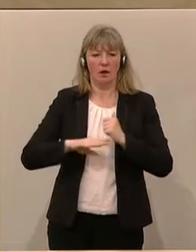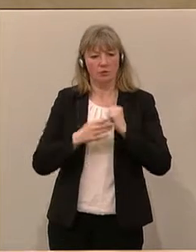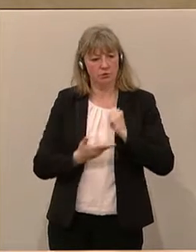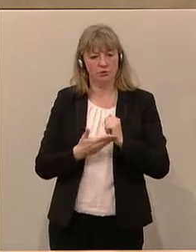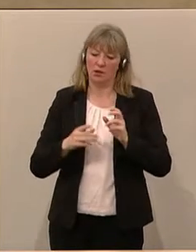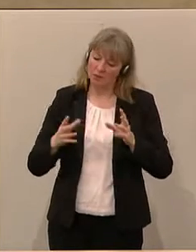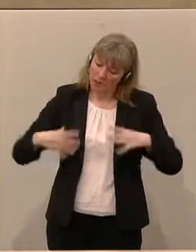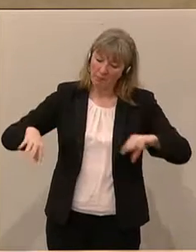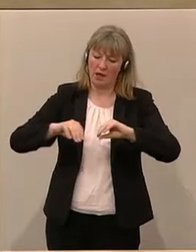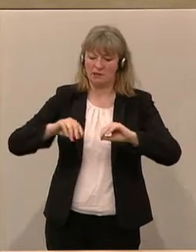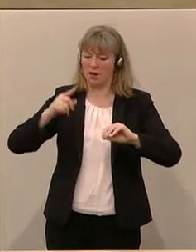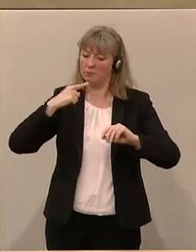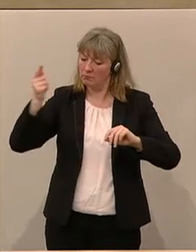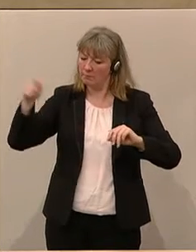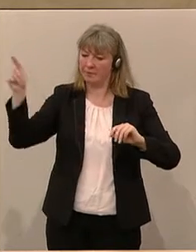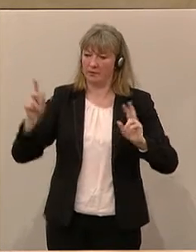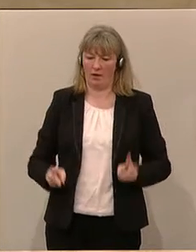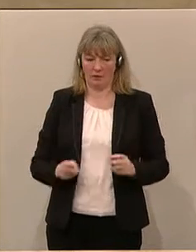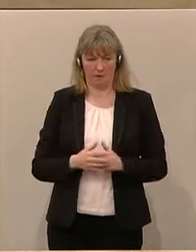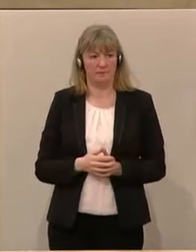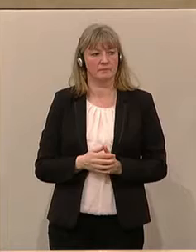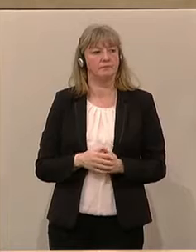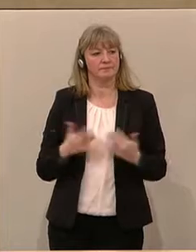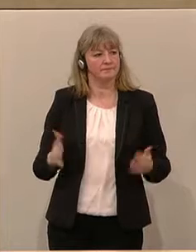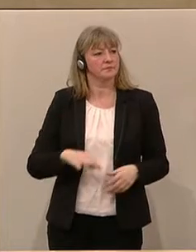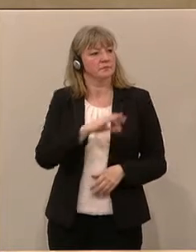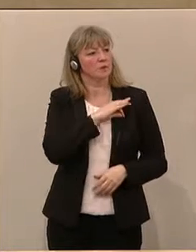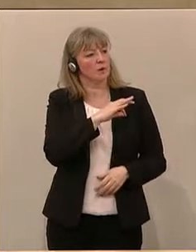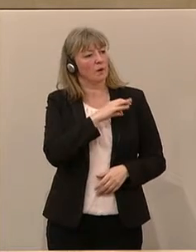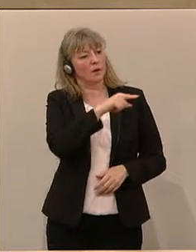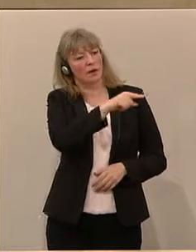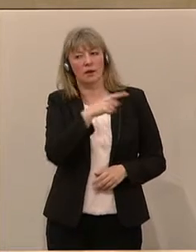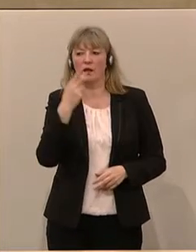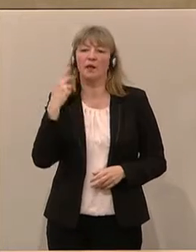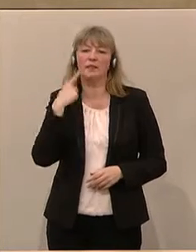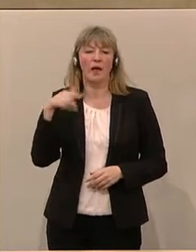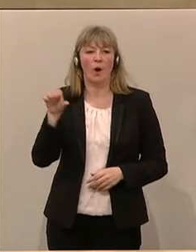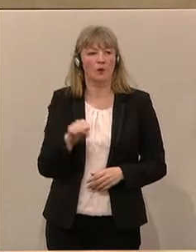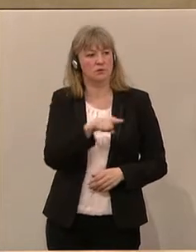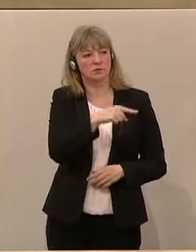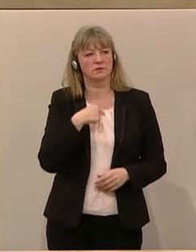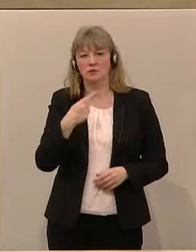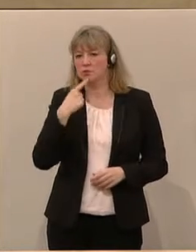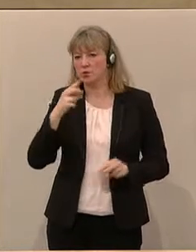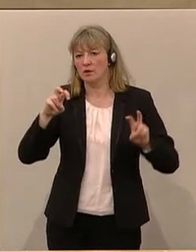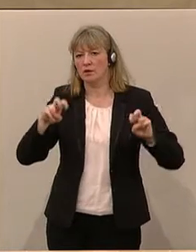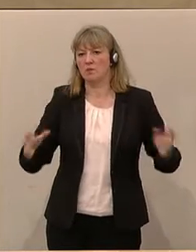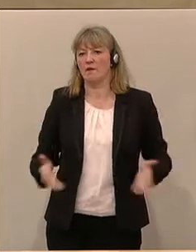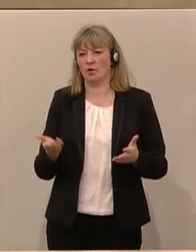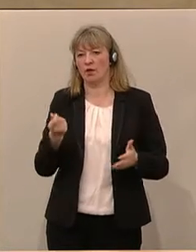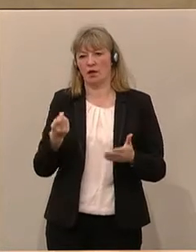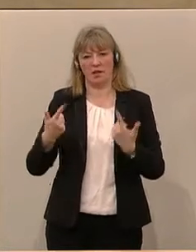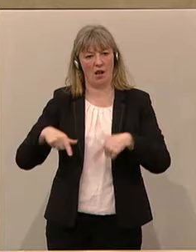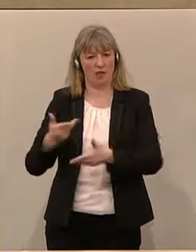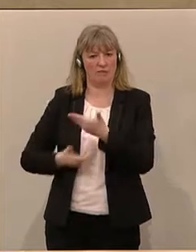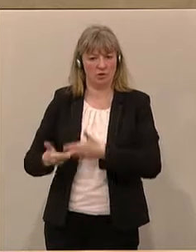gemeinsam abarbeiten können. Und die Kollegin der NEOS hat vorher auf die Fördergelder hingewiesen der Landwirtschaft. Also ich glaube, da